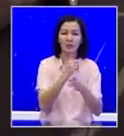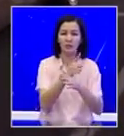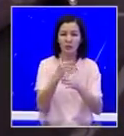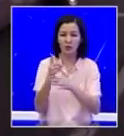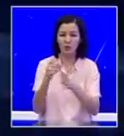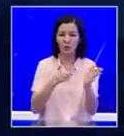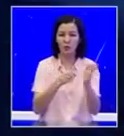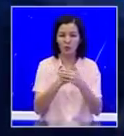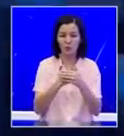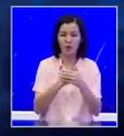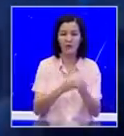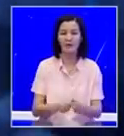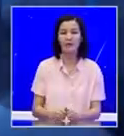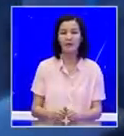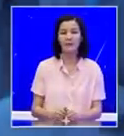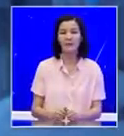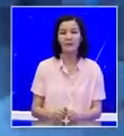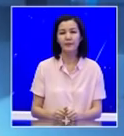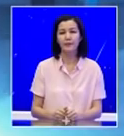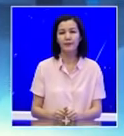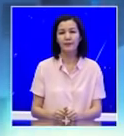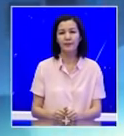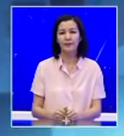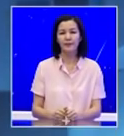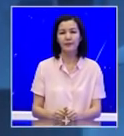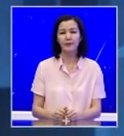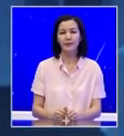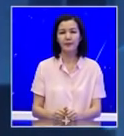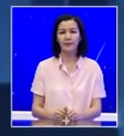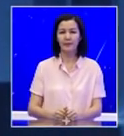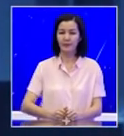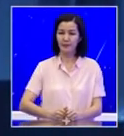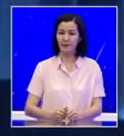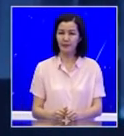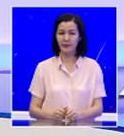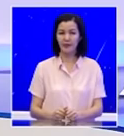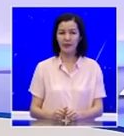шектеу қойылған. Камшат Мухаммеджан, Жасулан Шымкенже, Жетсу арнасы, Талдықорған.